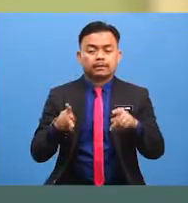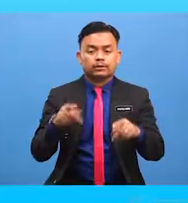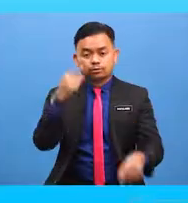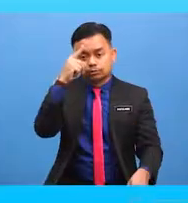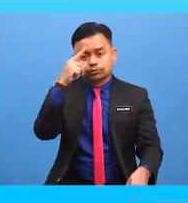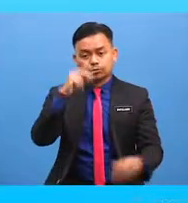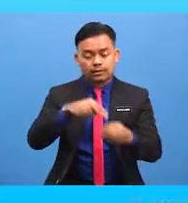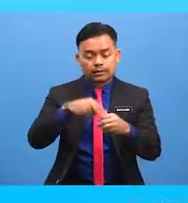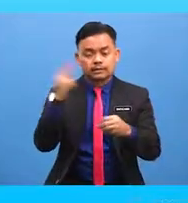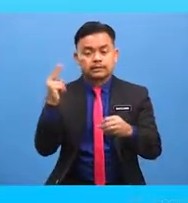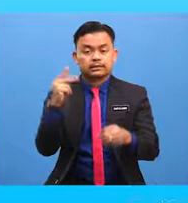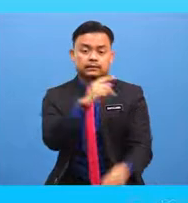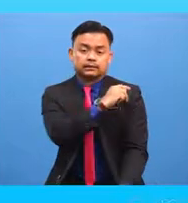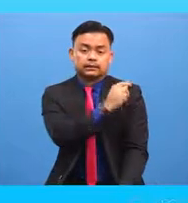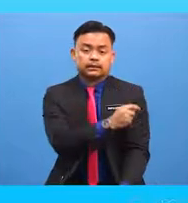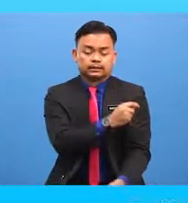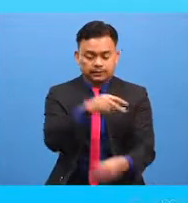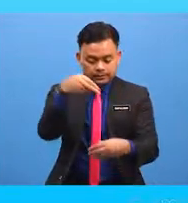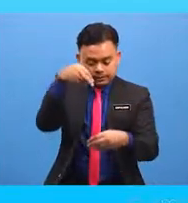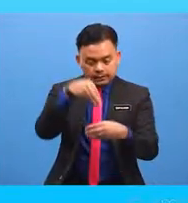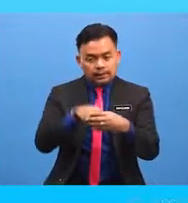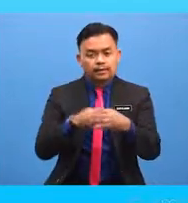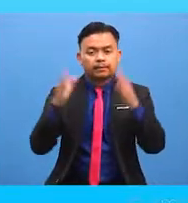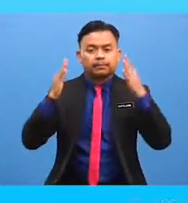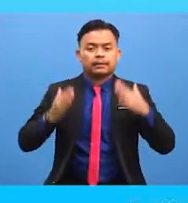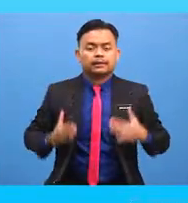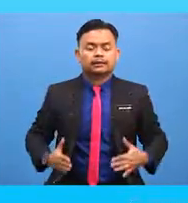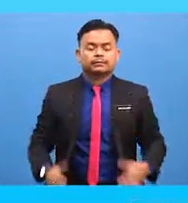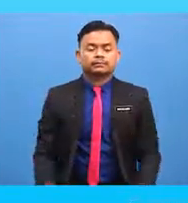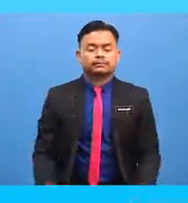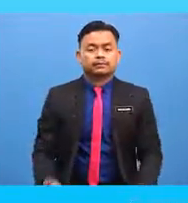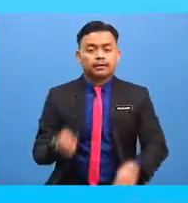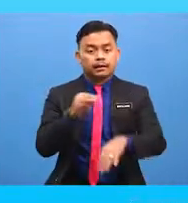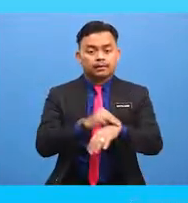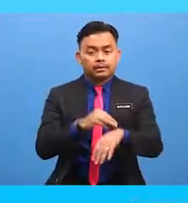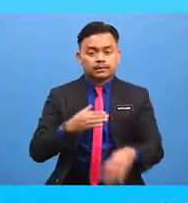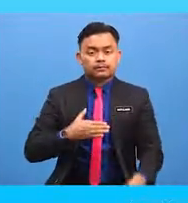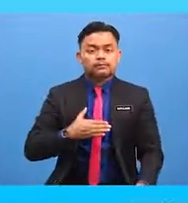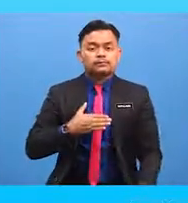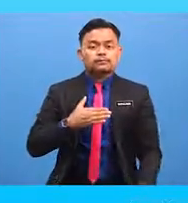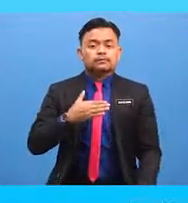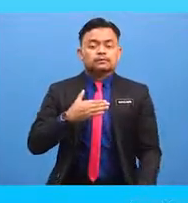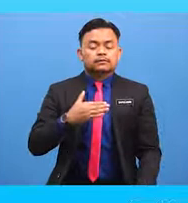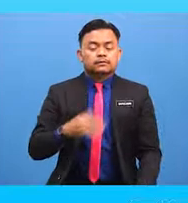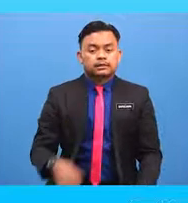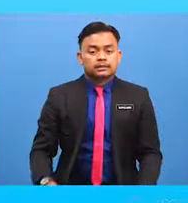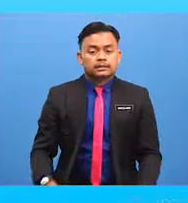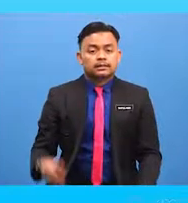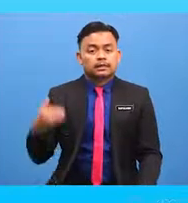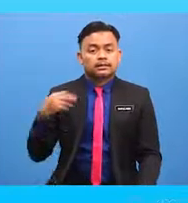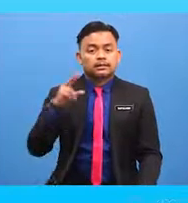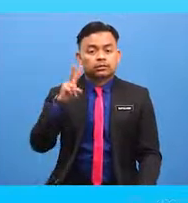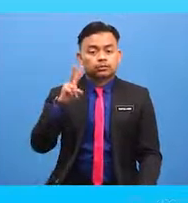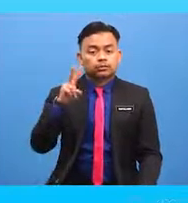kita. Semasa bernafas, manusia akan melakukan dua aktiviti, iaitu